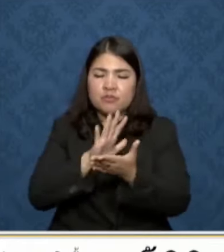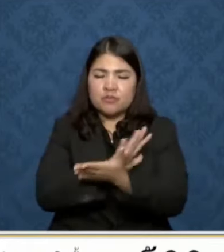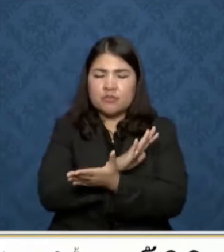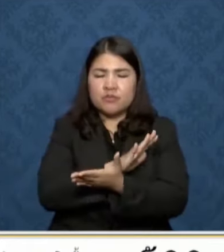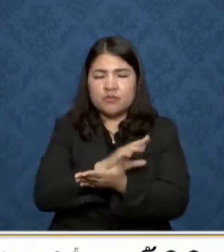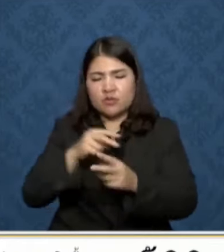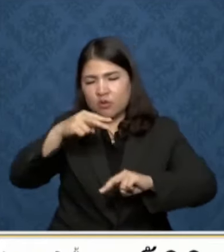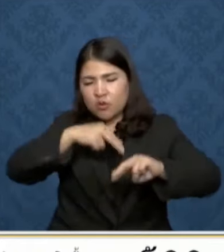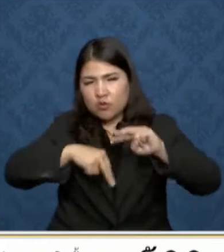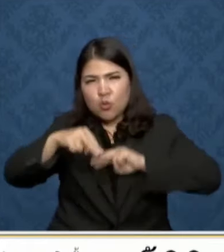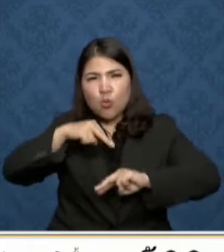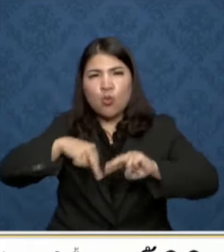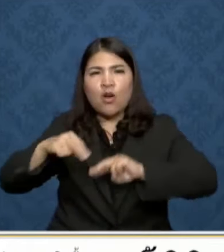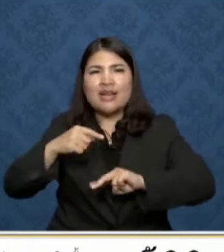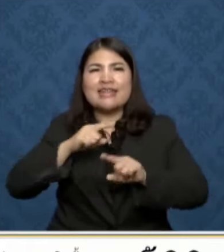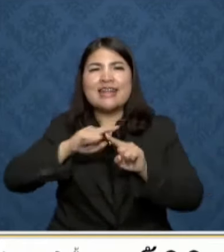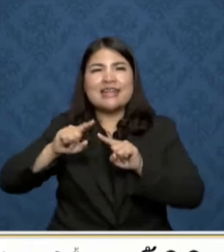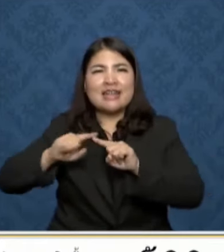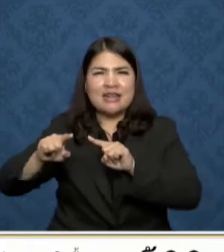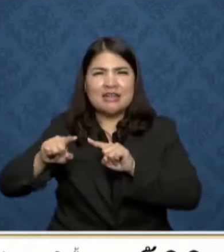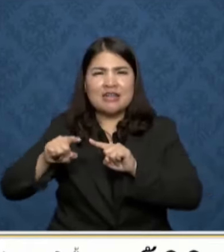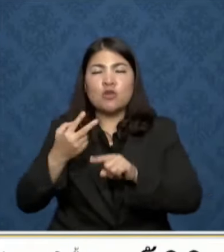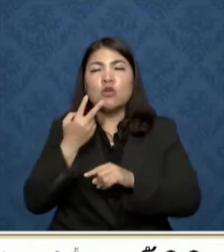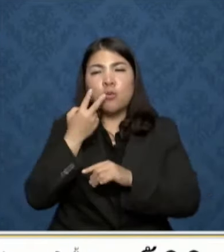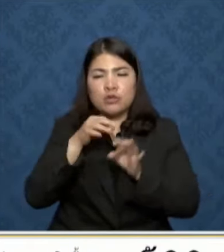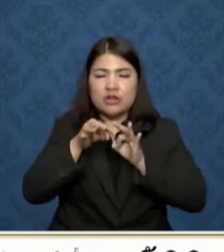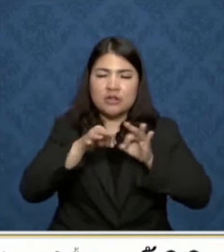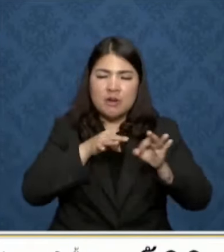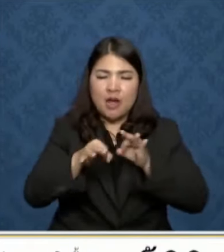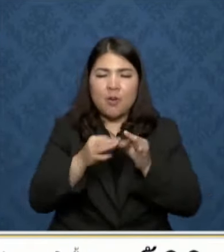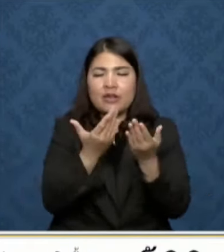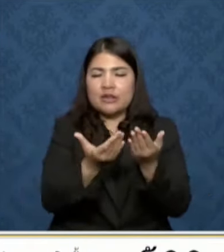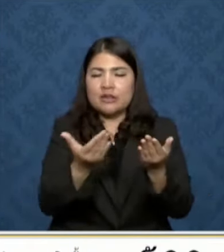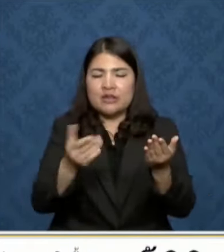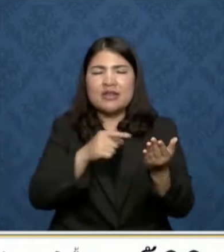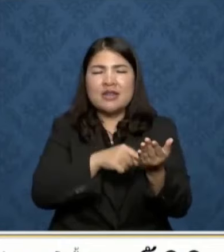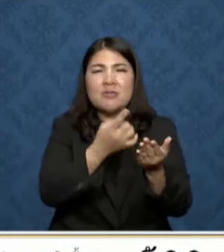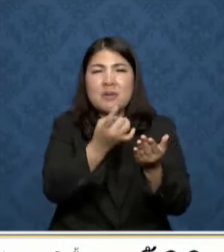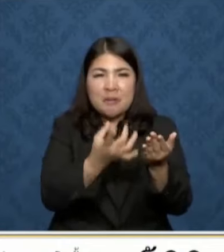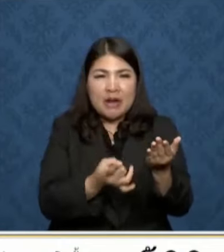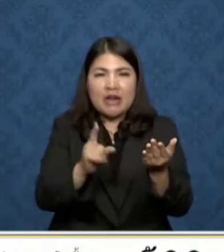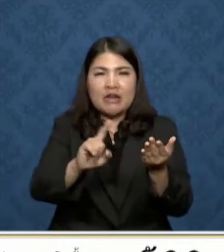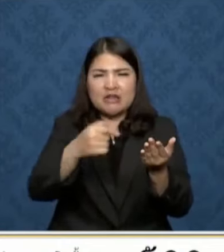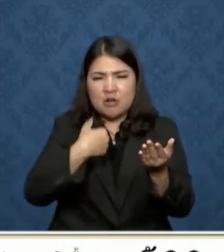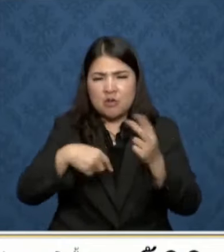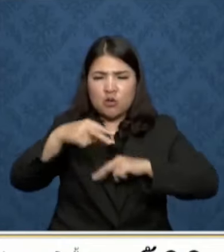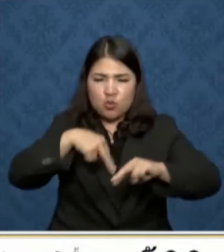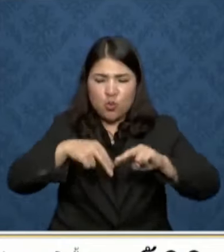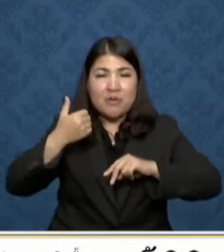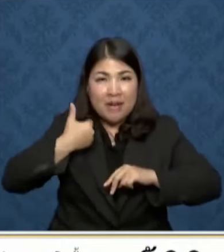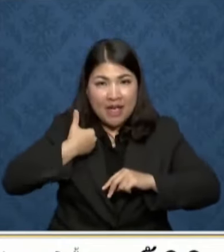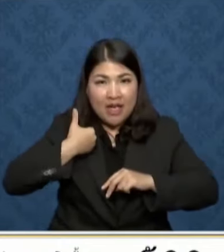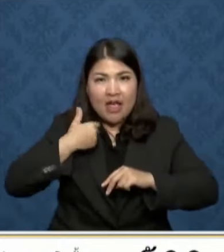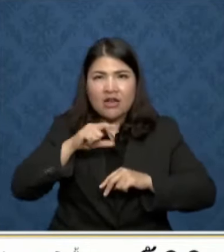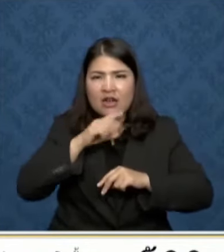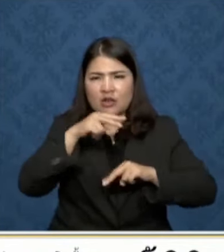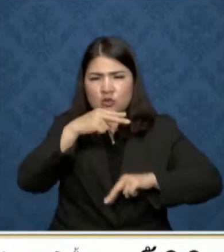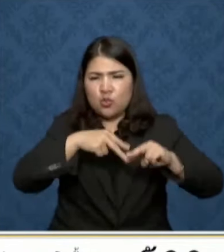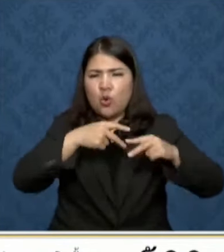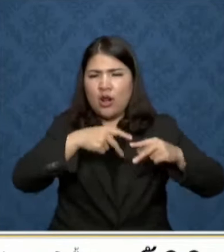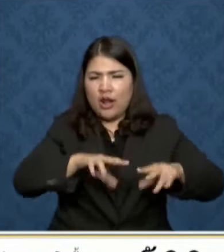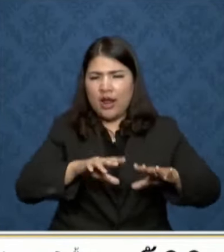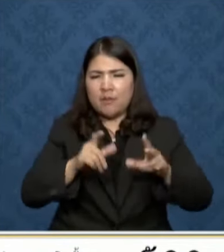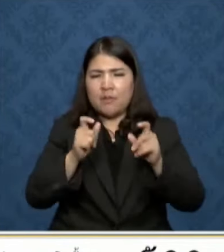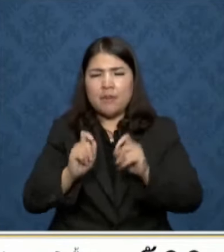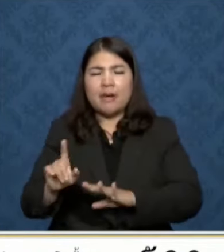็กสนรจด horrible gardening มนตChris ด กับส